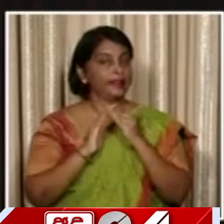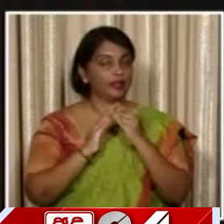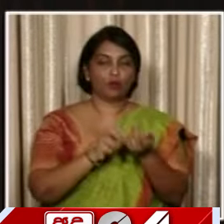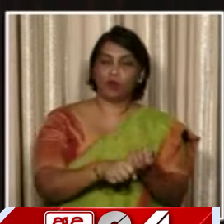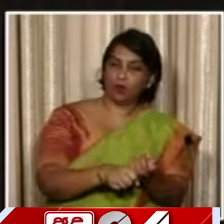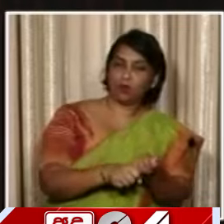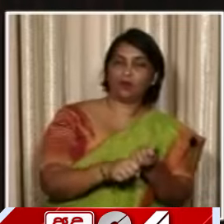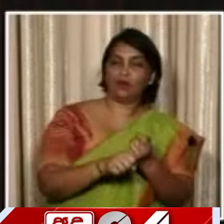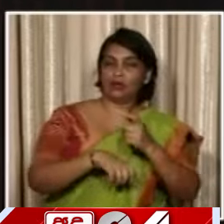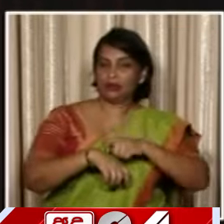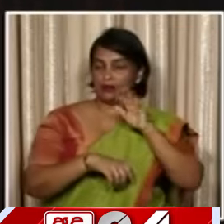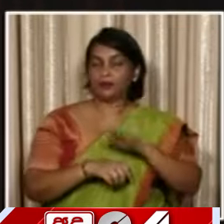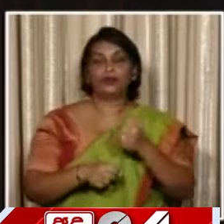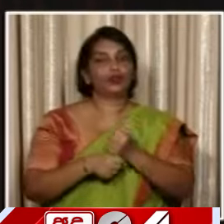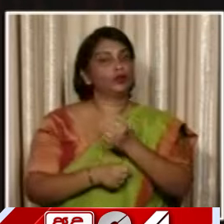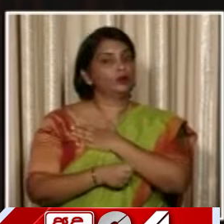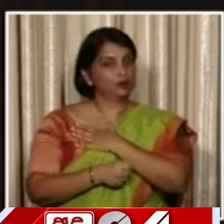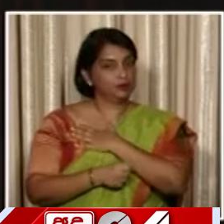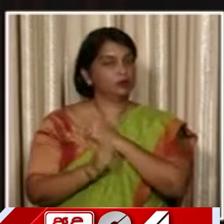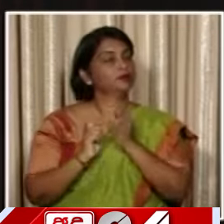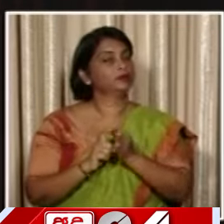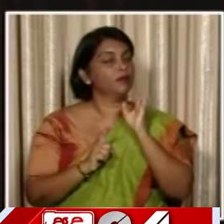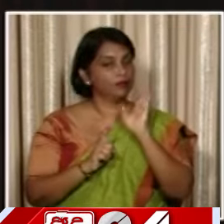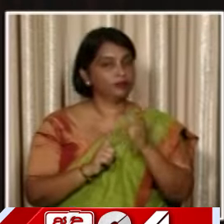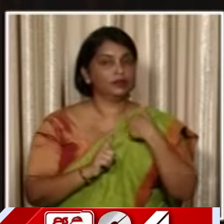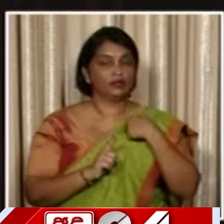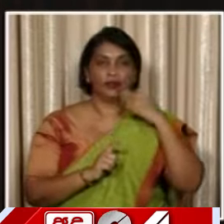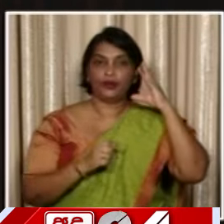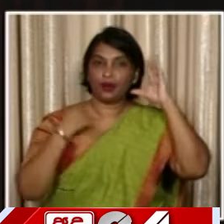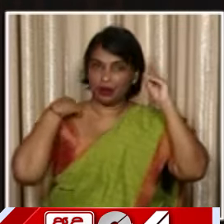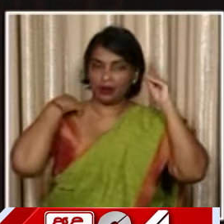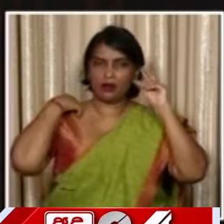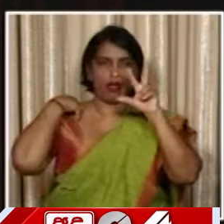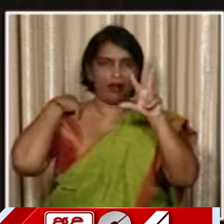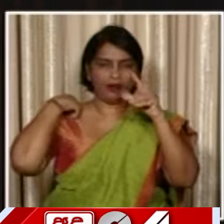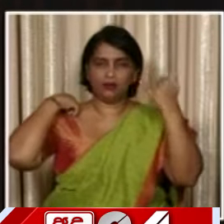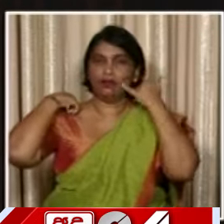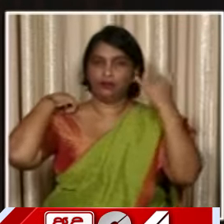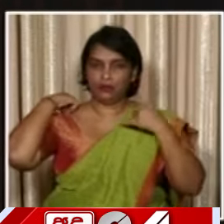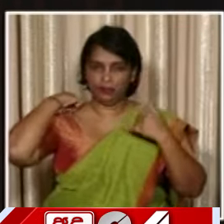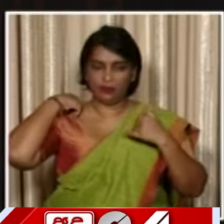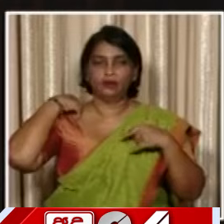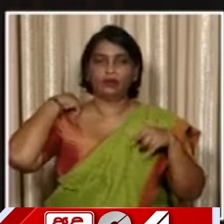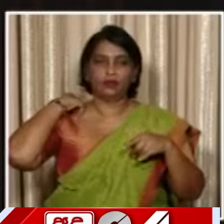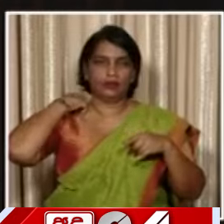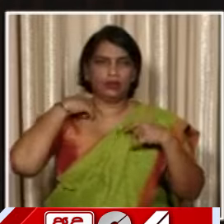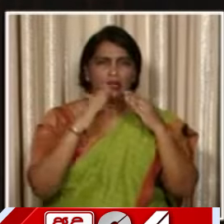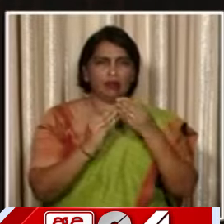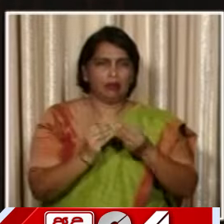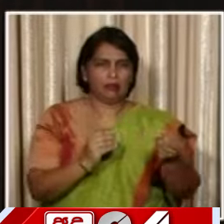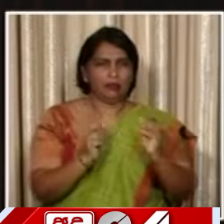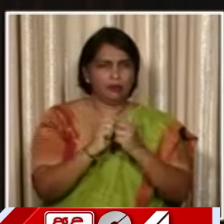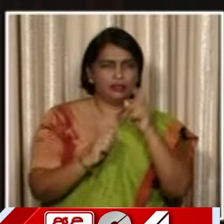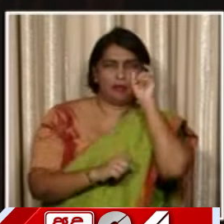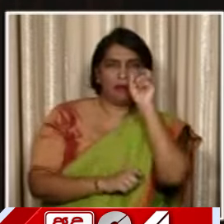ගහන වෙලාවේ ගෝඨාභය රාජපක්ෂ ජනාධිපතිතුමාට රාත්‍රී 8ට විතර කතා කරලා කිව්වා මේ ගේ ළඟ කලබලයක් වෙන පොඩ්ඩක්